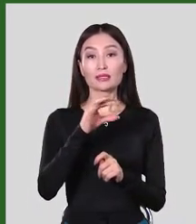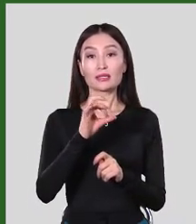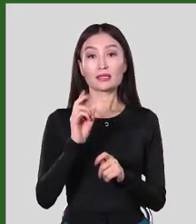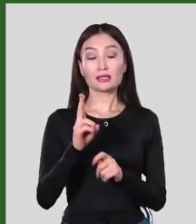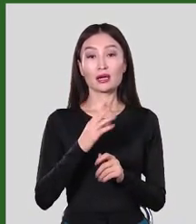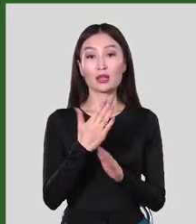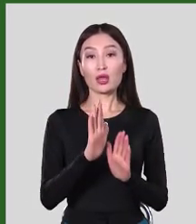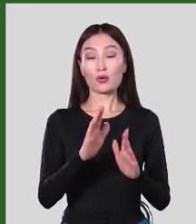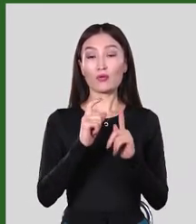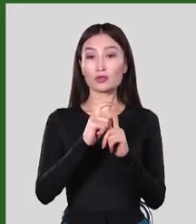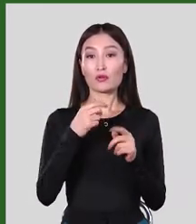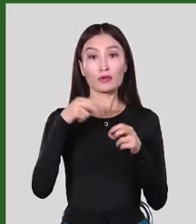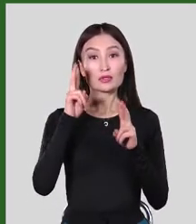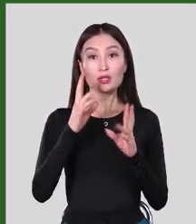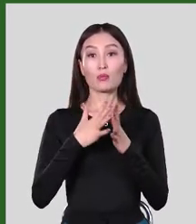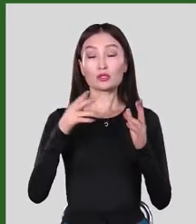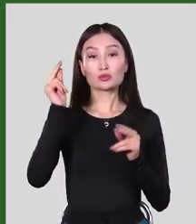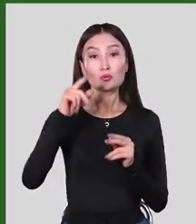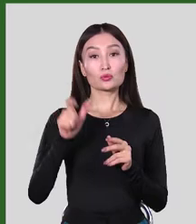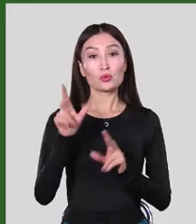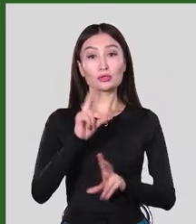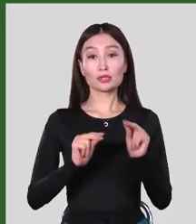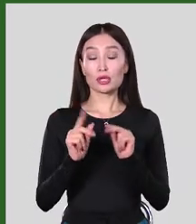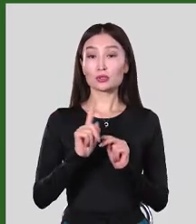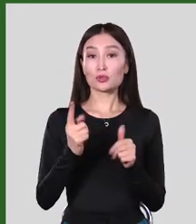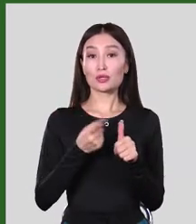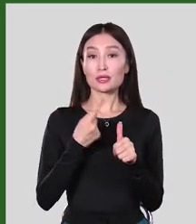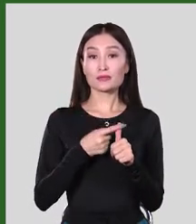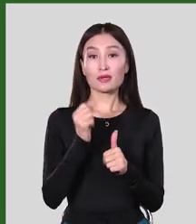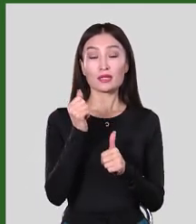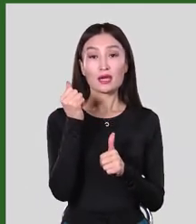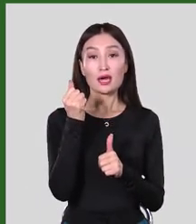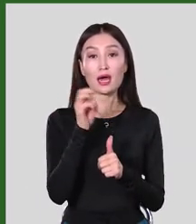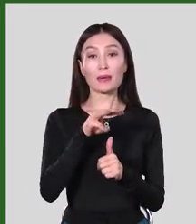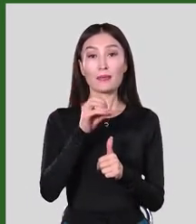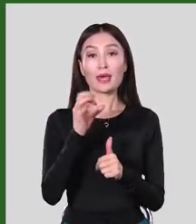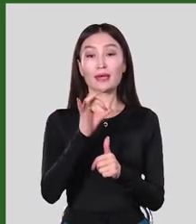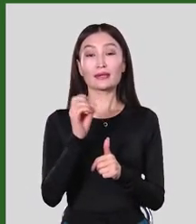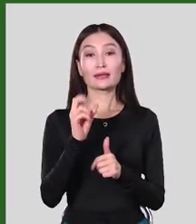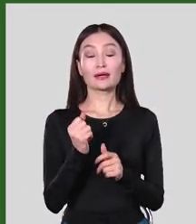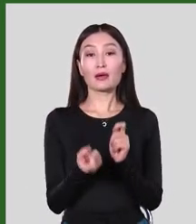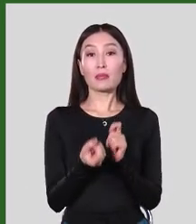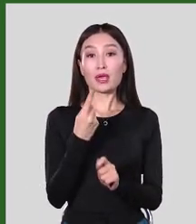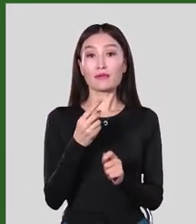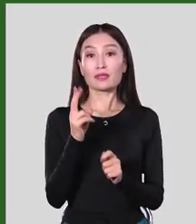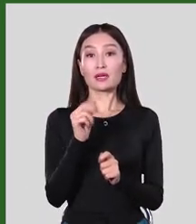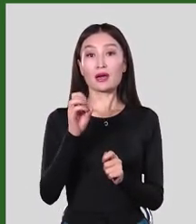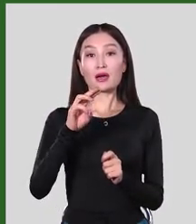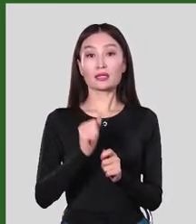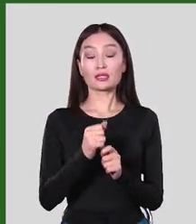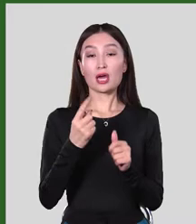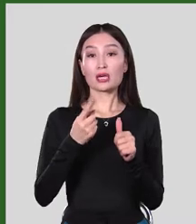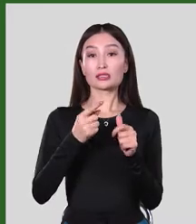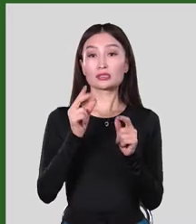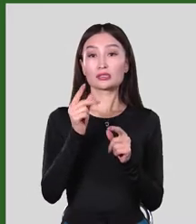не знал. Большинство ученых считает, что название Америка появилось на картах в честь